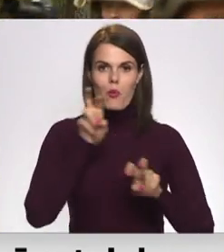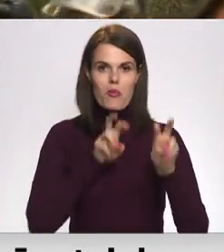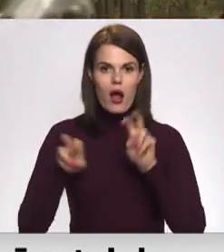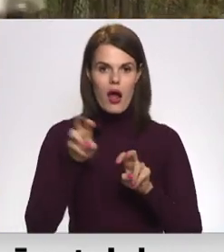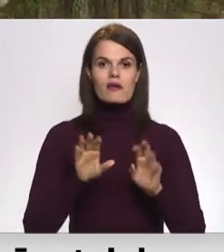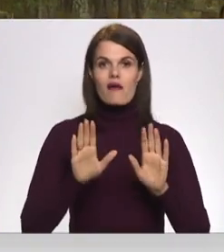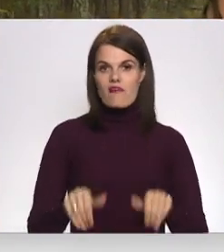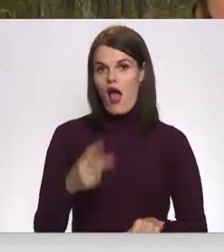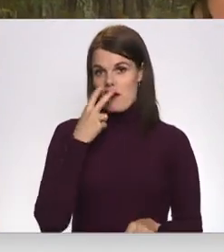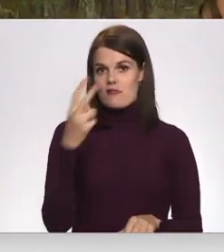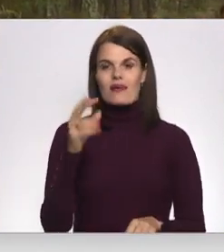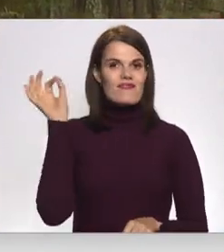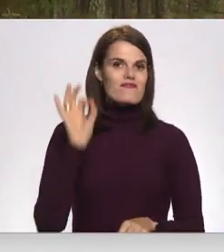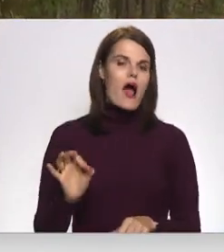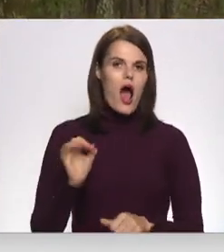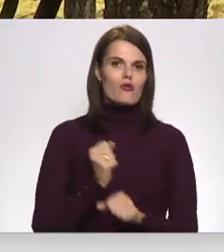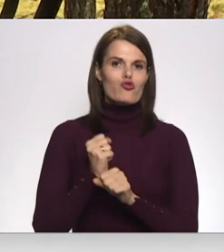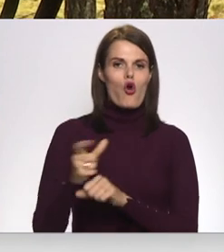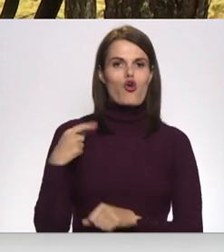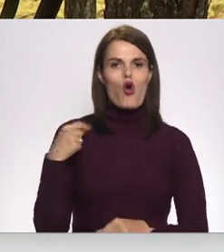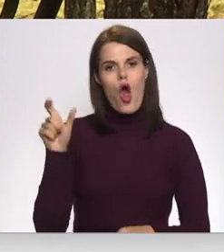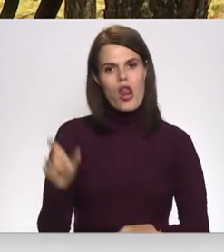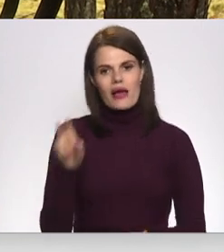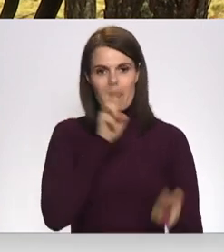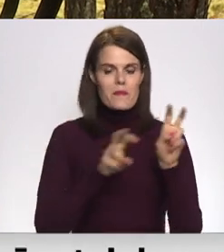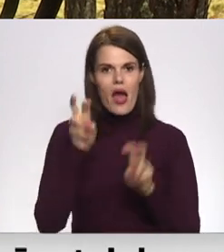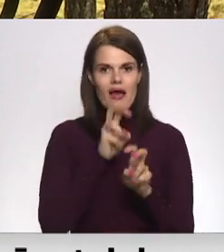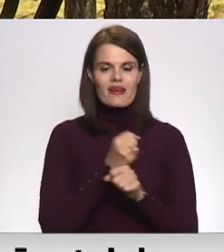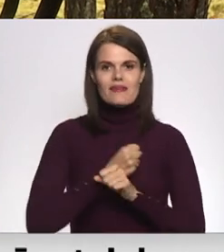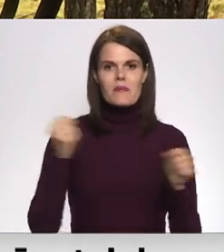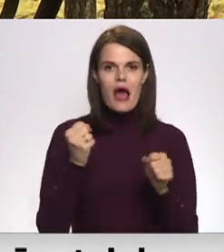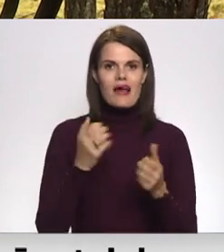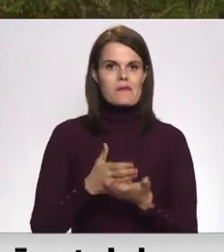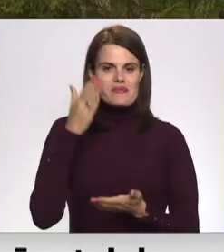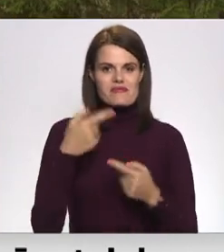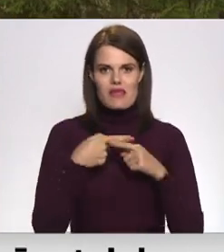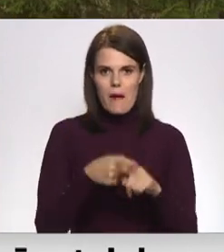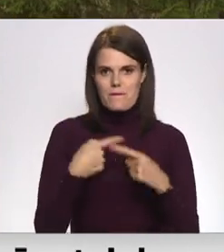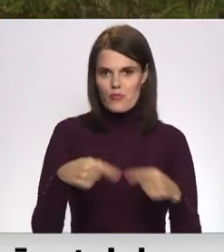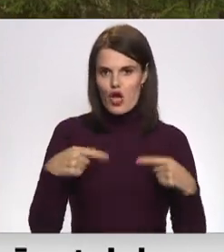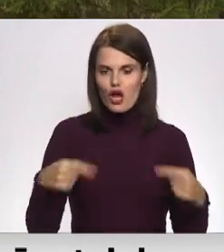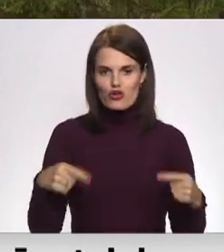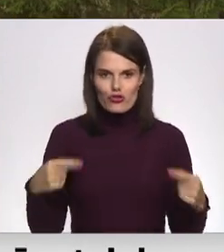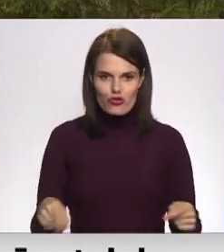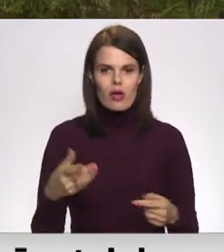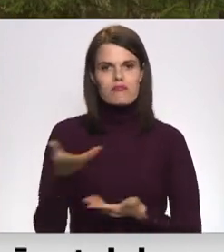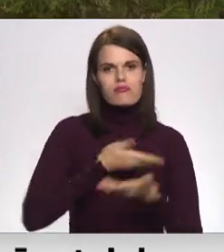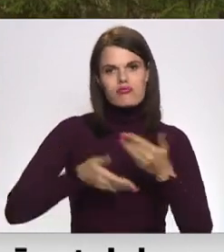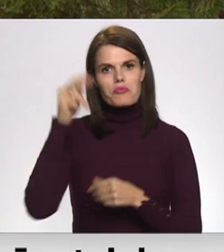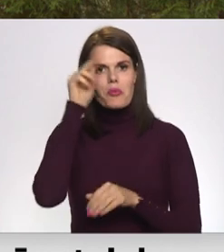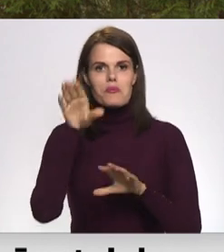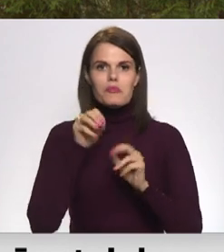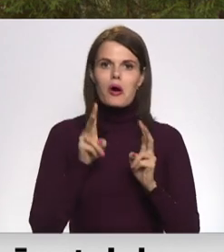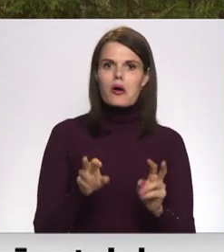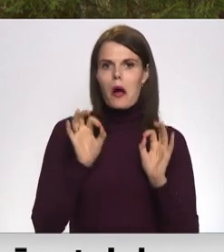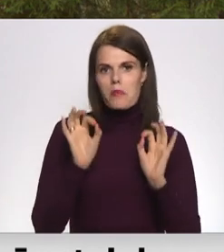kolēģi reālā vidē meklē sprādzienu bīstams priekšmetus. Iespēja mums mācīties no viņiem un viņiem iespēja mācīties no mums, tā kā veidot sadarbību. Šīs notiek